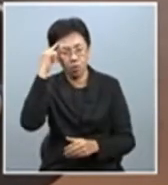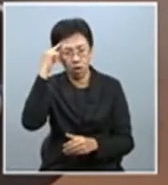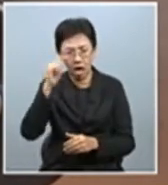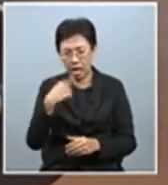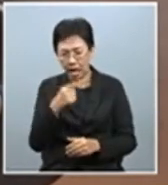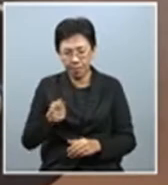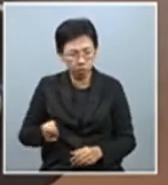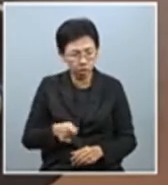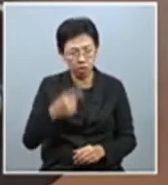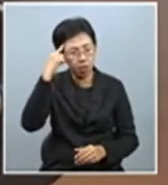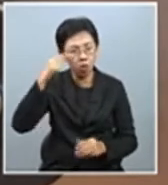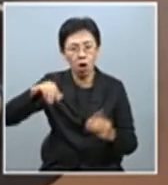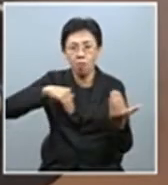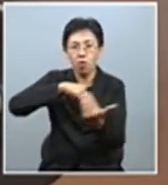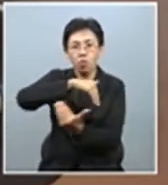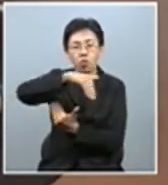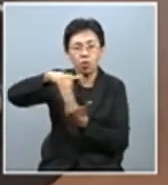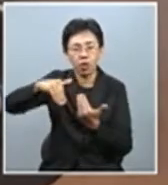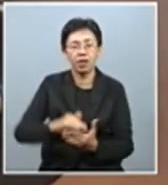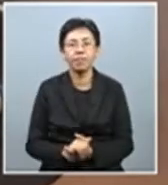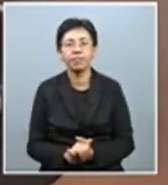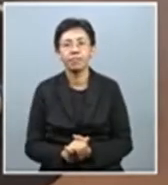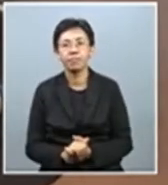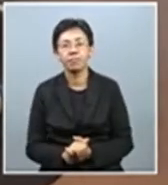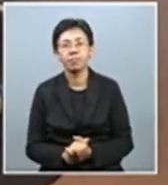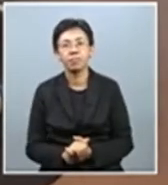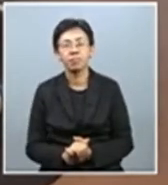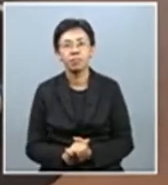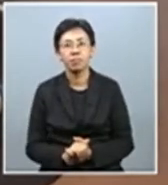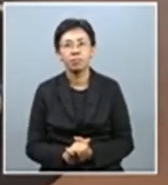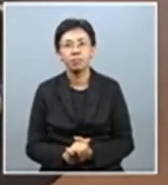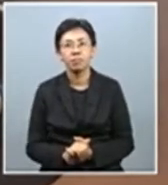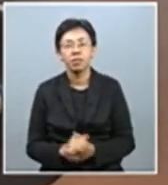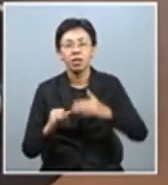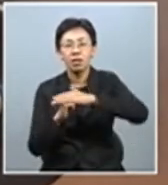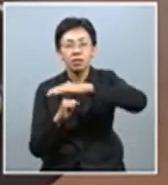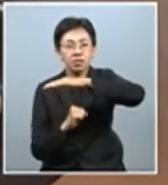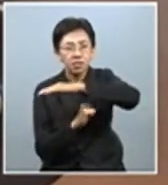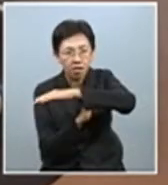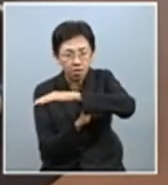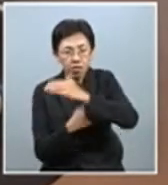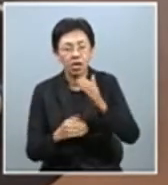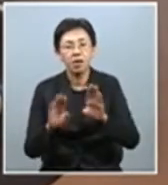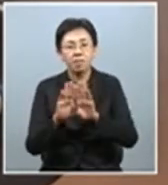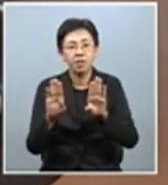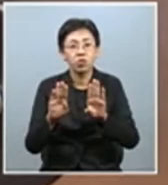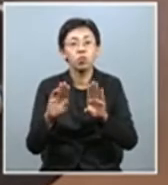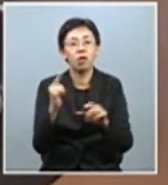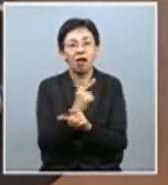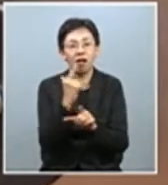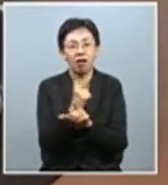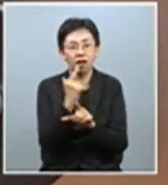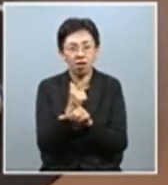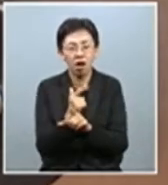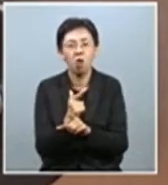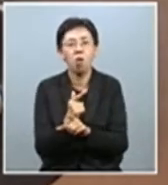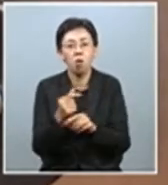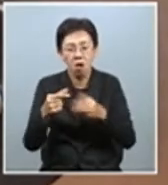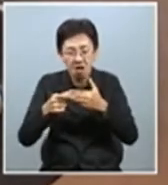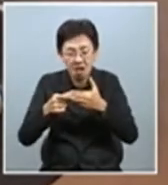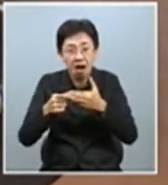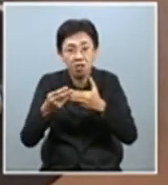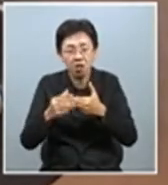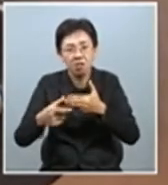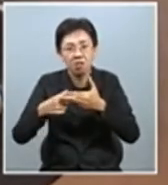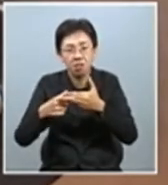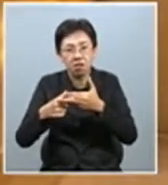กุญแจส่วนโครงสร้างภายในครับยังคงเดิมทั้งหมดไม่ว่าจะเป็นเสาหรือแม้กระทั่งประตูเหล็กนิรภัยนะครับที่มีความหนาถึง